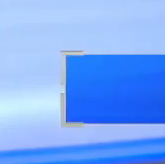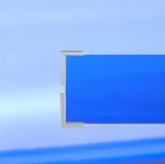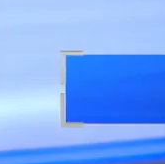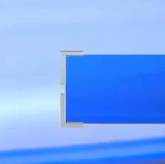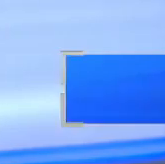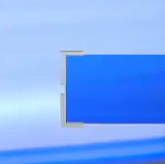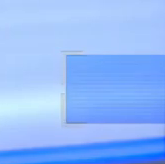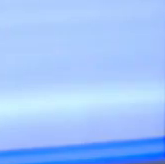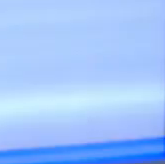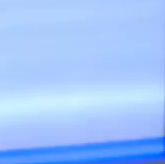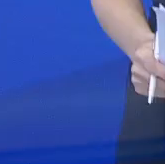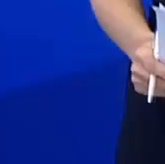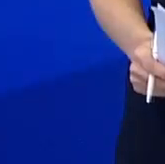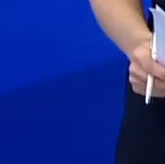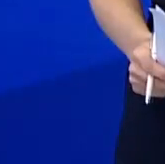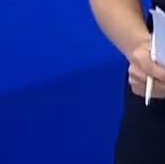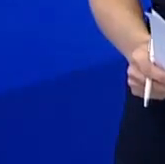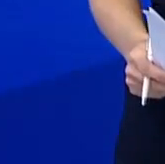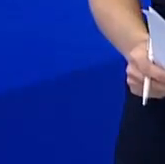Liga ng Katotohanan.